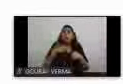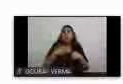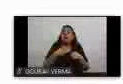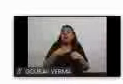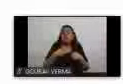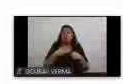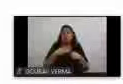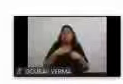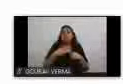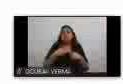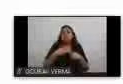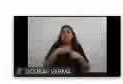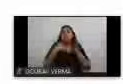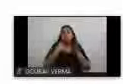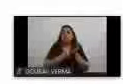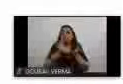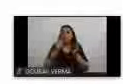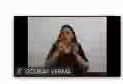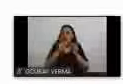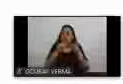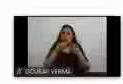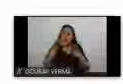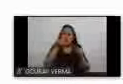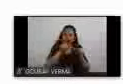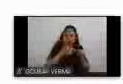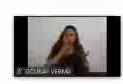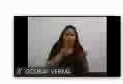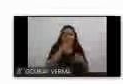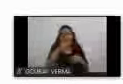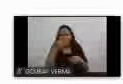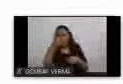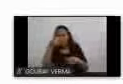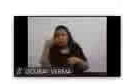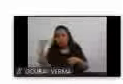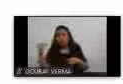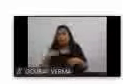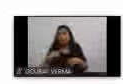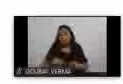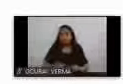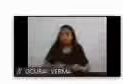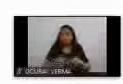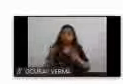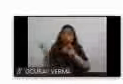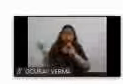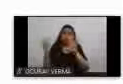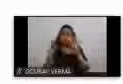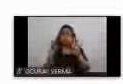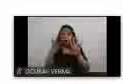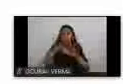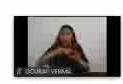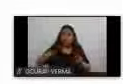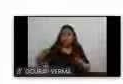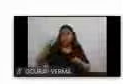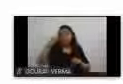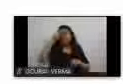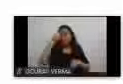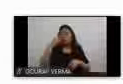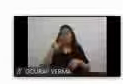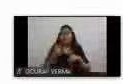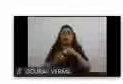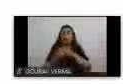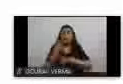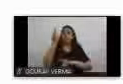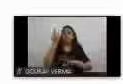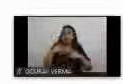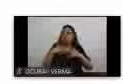सब रूबेला, साइटोमेगालोवायरस ड्यूरिंग प्रेगनेंसी, सिफिलिस, हर्पिस, ऐसा बहुत सारा इन्फेक्शन